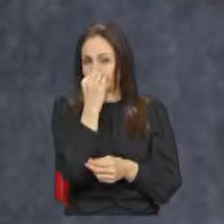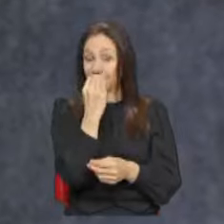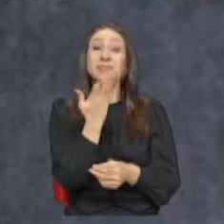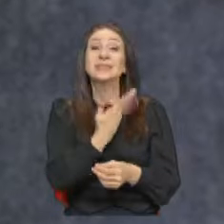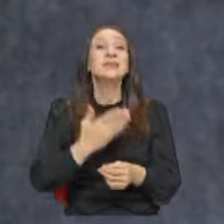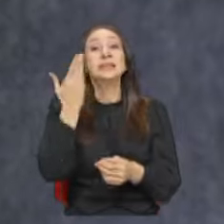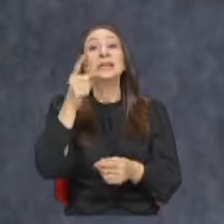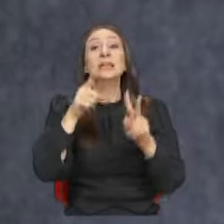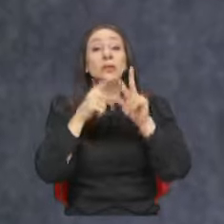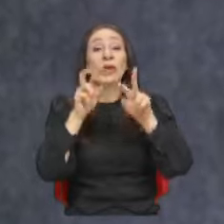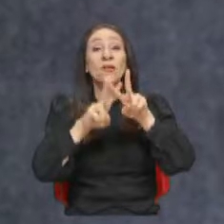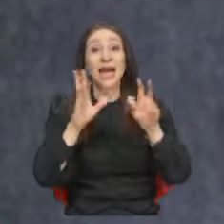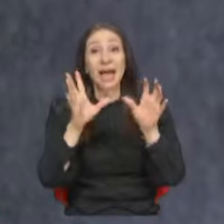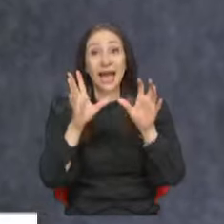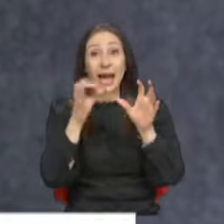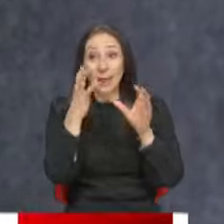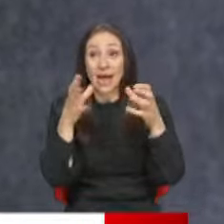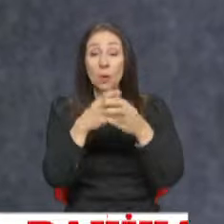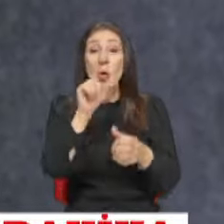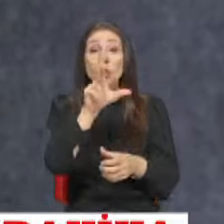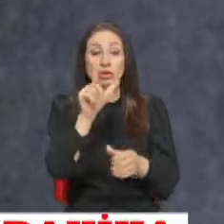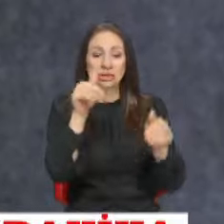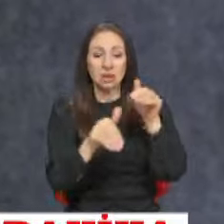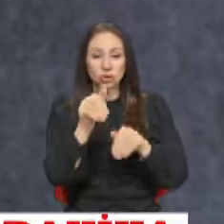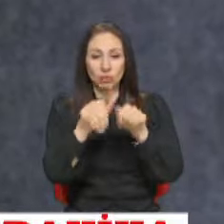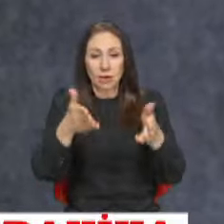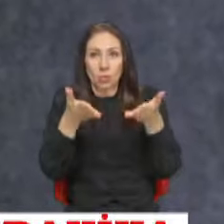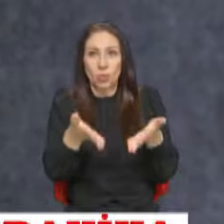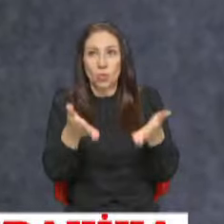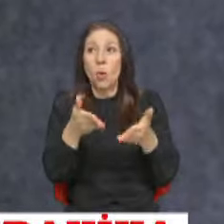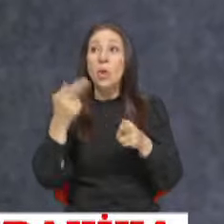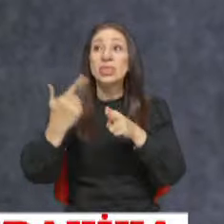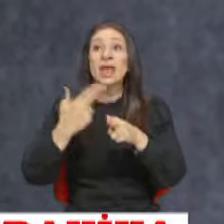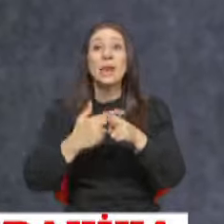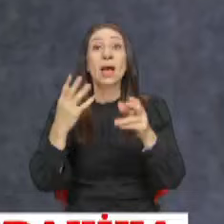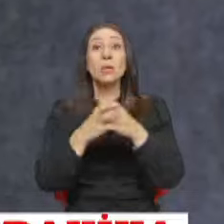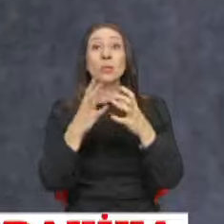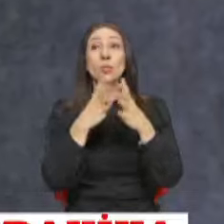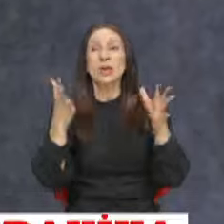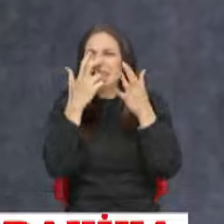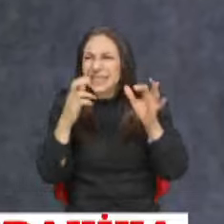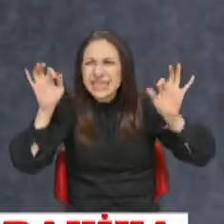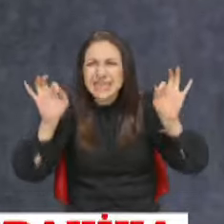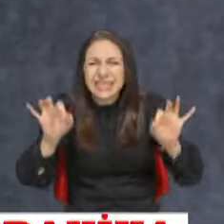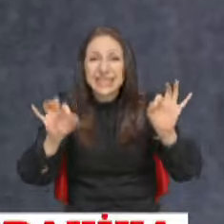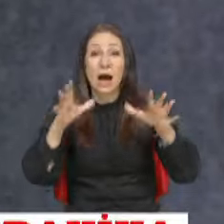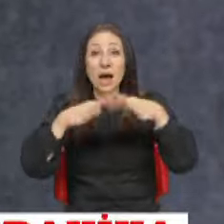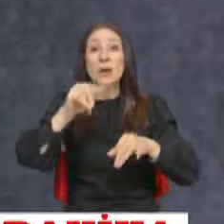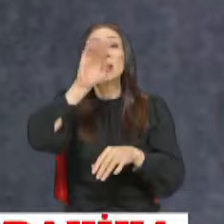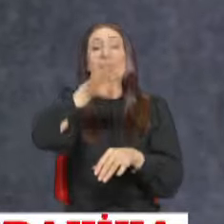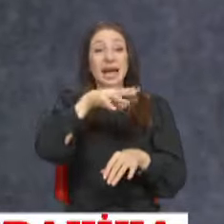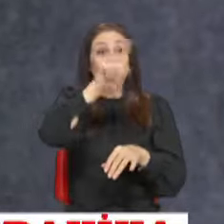sevgili seyirciler Now haber ekibinin 13 seçim yayını bu O deneyimli ekibin büyük titizlikle hazırladığı